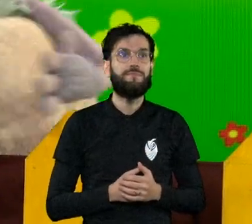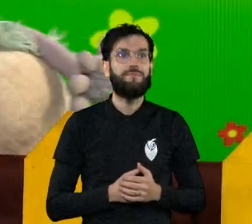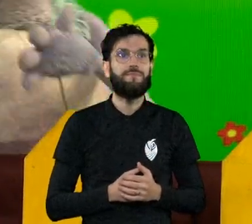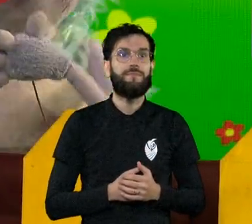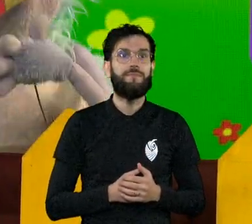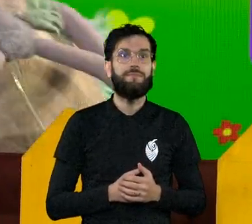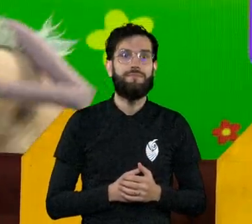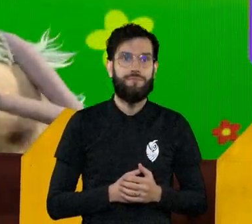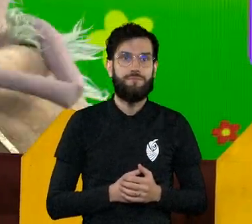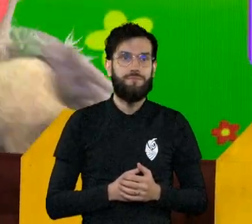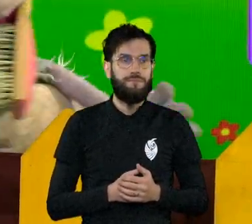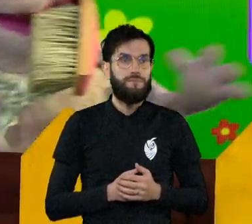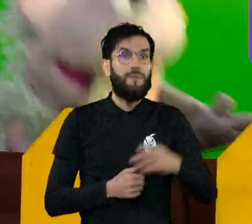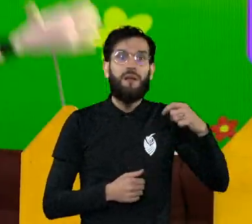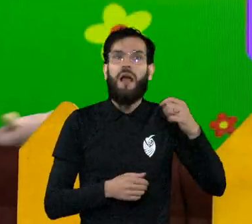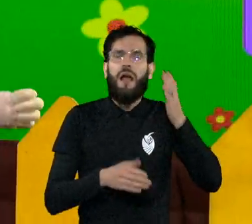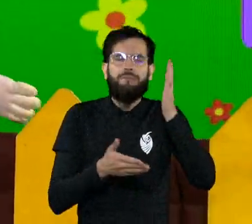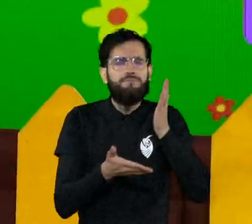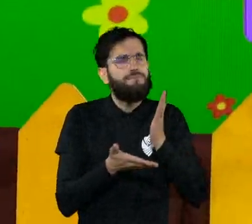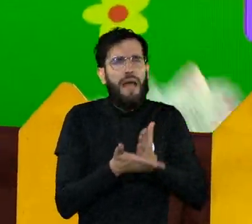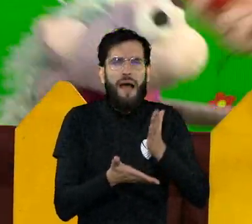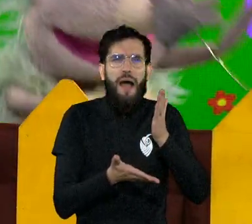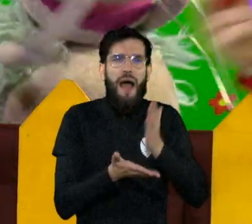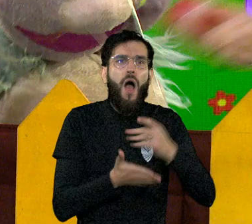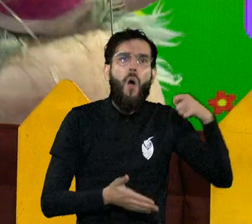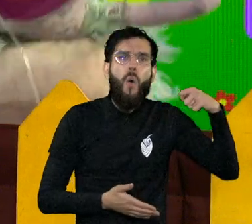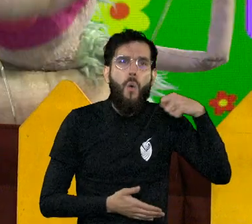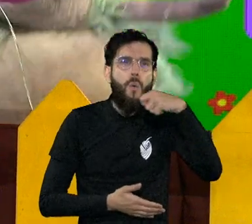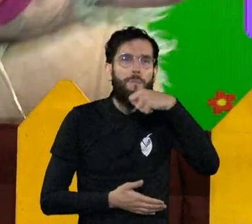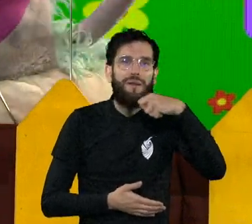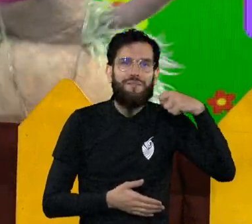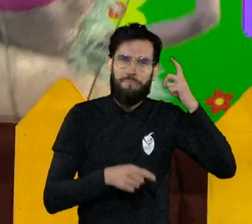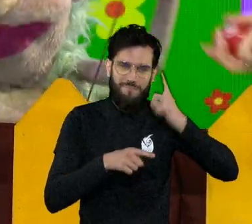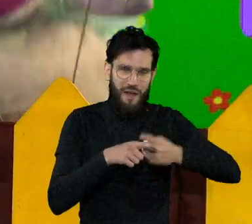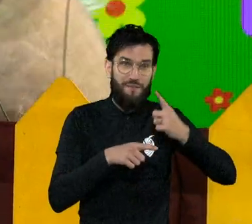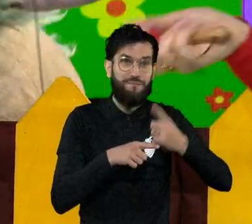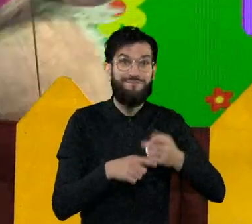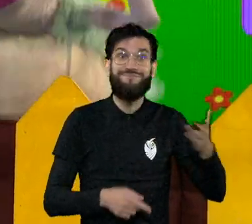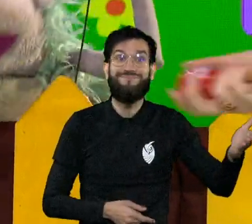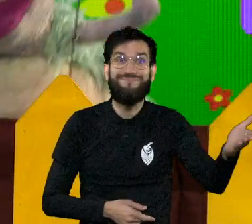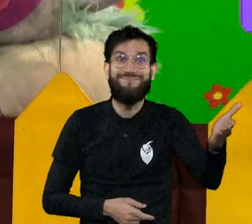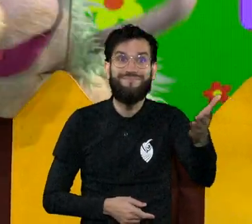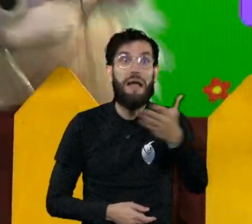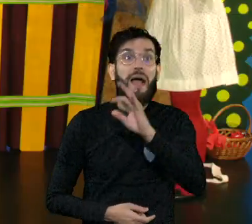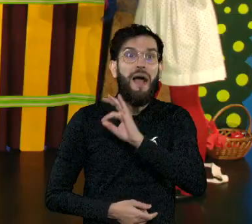Každý deň ho Eliška umýva. Juj, kamaráti,